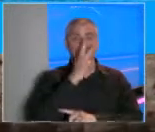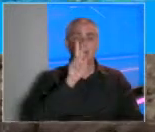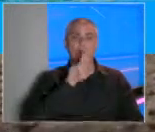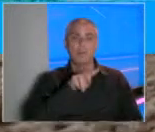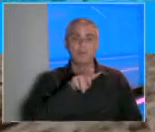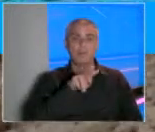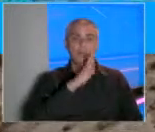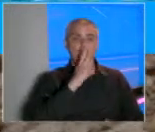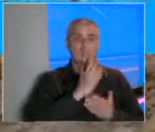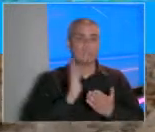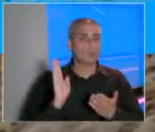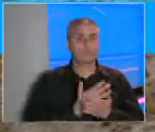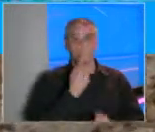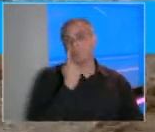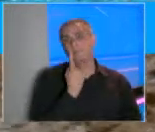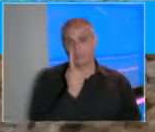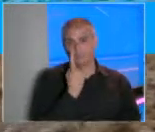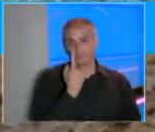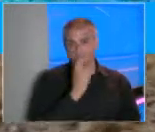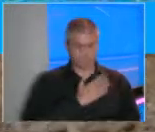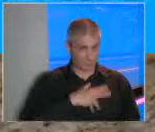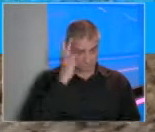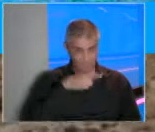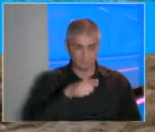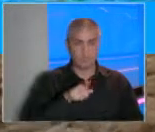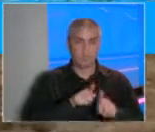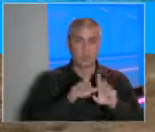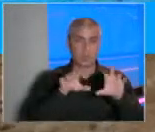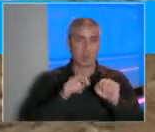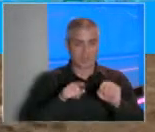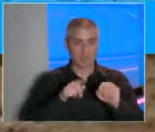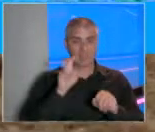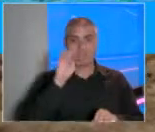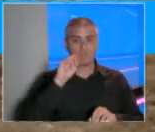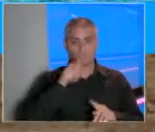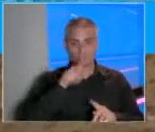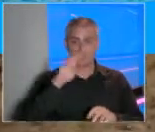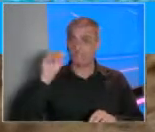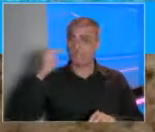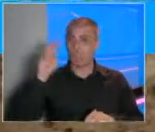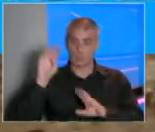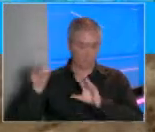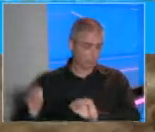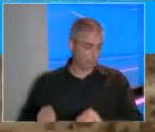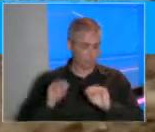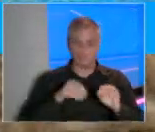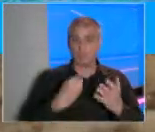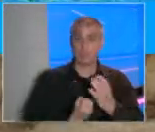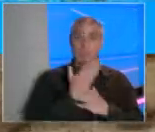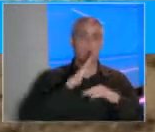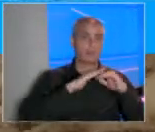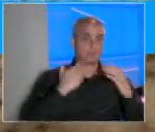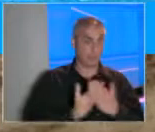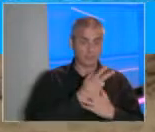2000 כבר פונתה פעם אחת. למי שרוצה להבין, זה כמו לקחת את המון המגרון שפונו, למקם אותה מחדש,